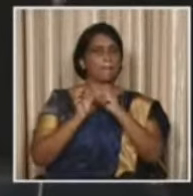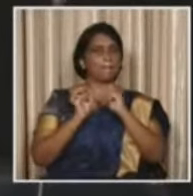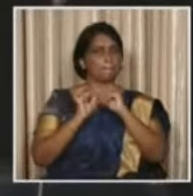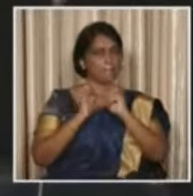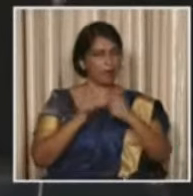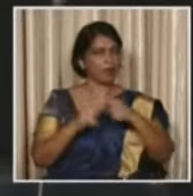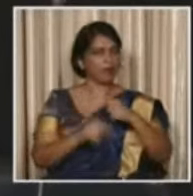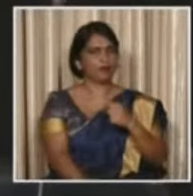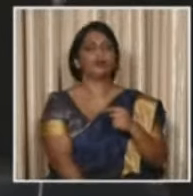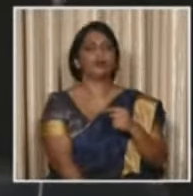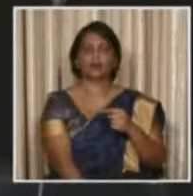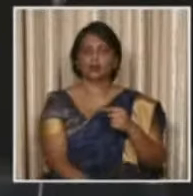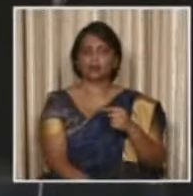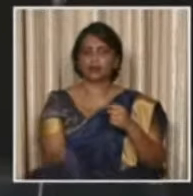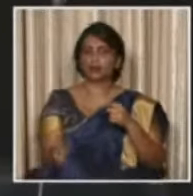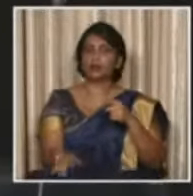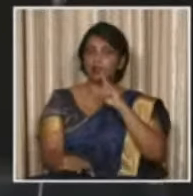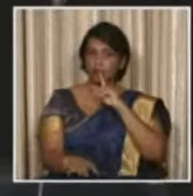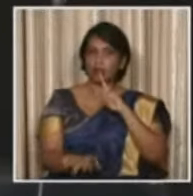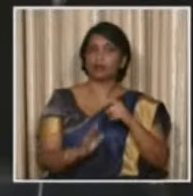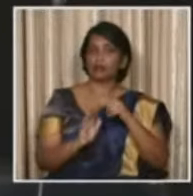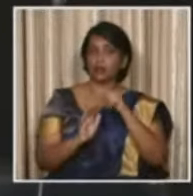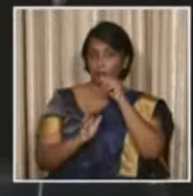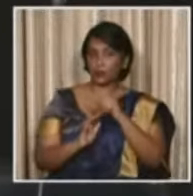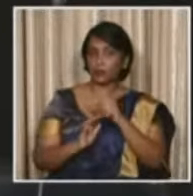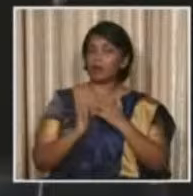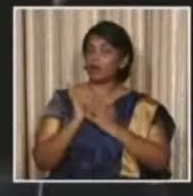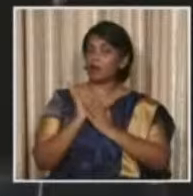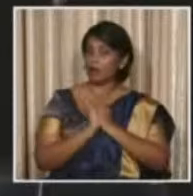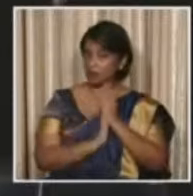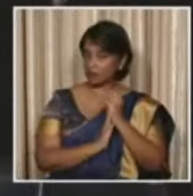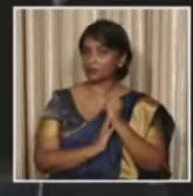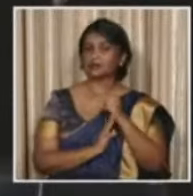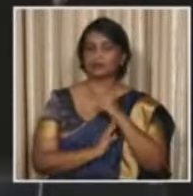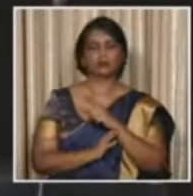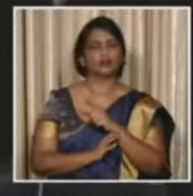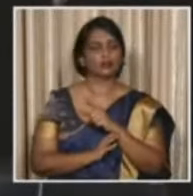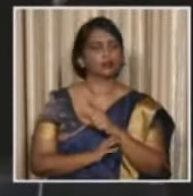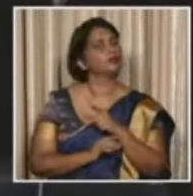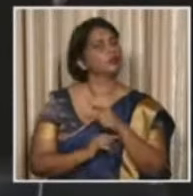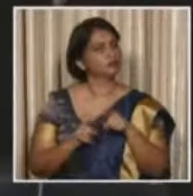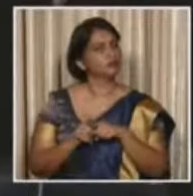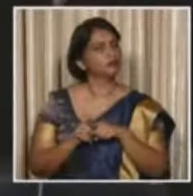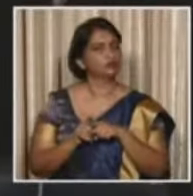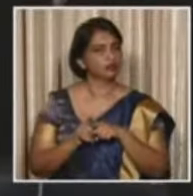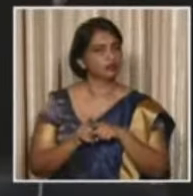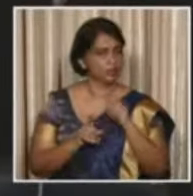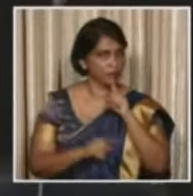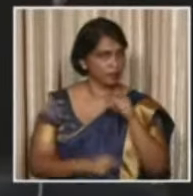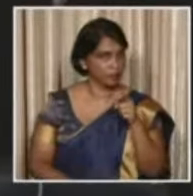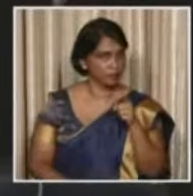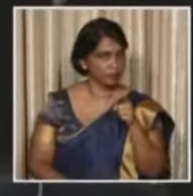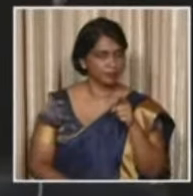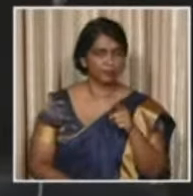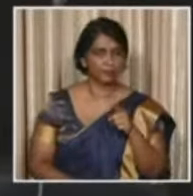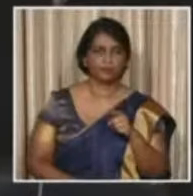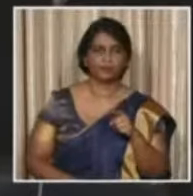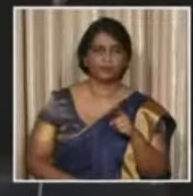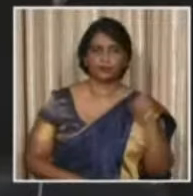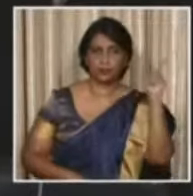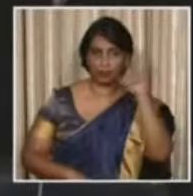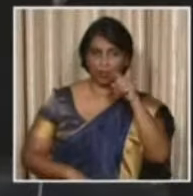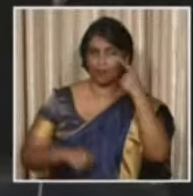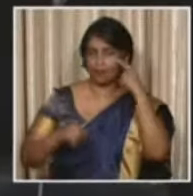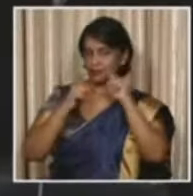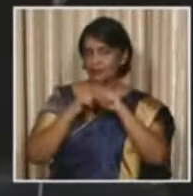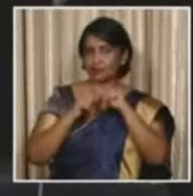වෙන්නේ. ඔබතුමාක සදාචාරාත්මක අයිතියක් ෆස්ට් චැප්ටර් එකේ තියෙන මේ ඒකනේ කිව්වේ. ඔව් ෆස්ට් චැප්ටර් එකේ